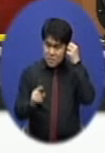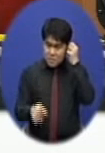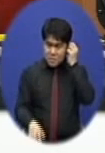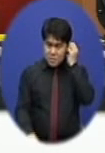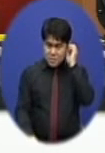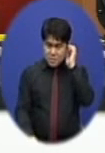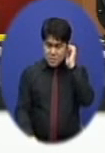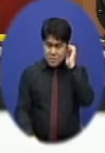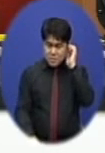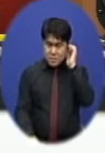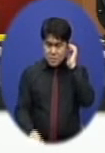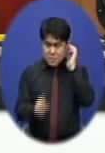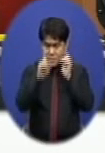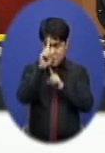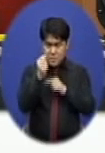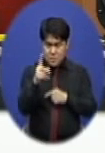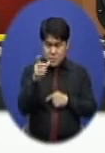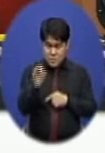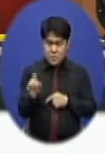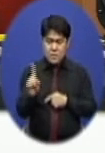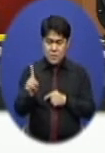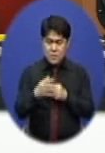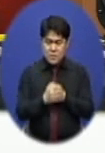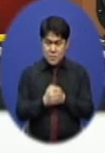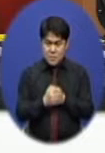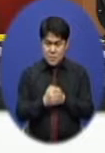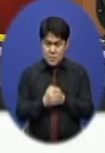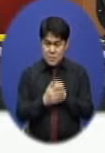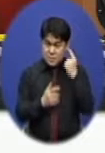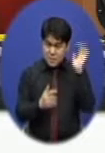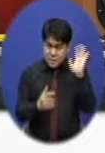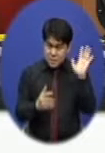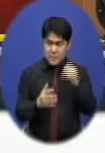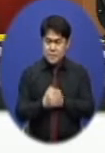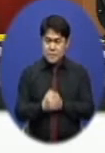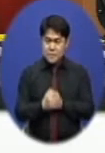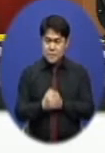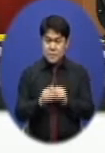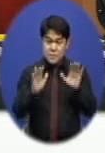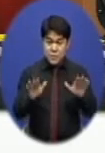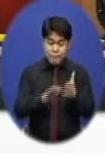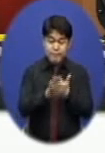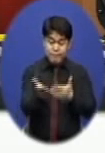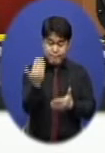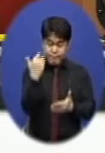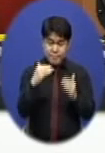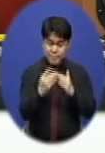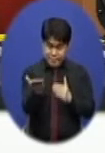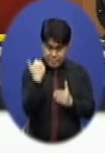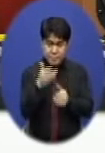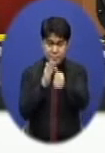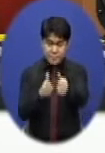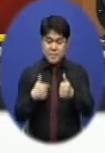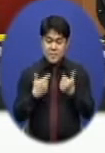여성님을 한번 뵙고 네. 네. 얘기를 하고 싶은데 네. 그게 안 돼요. 아니 뭐 하죠. 한번 올라 놀러 오세요 저희 집으로.